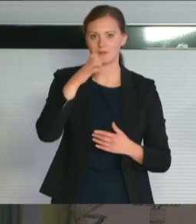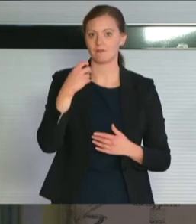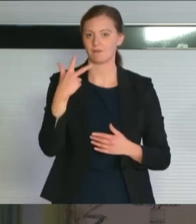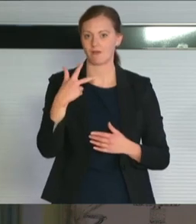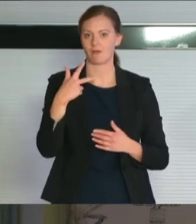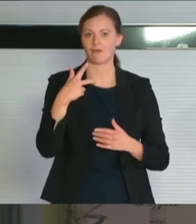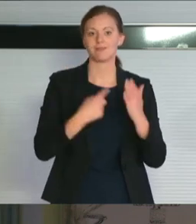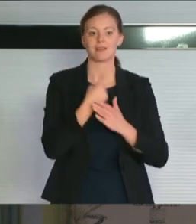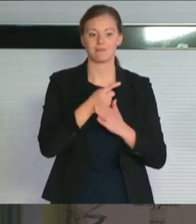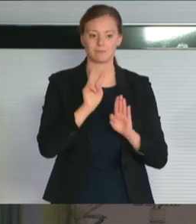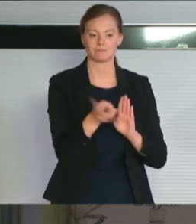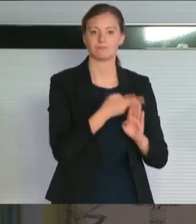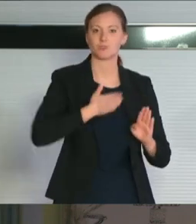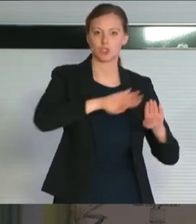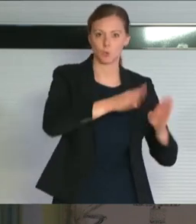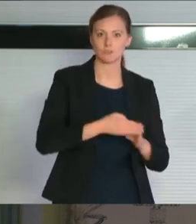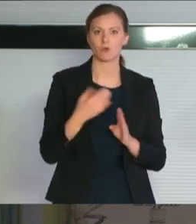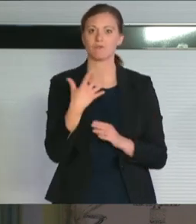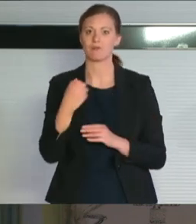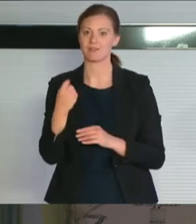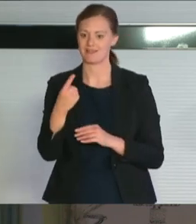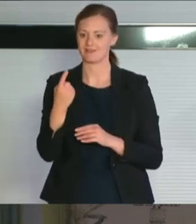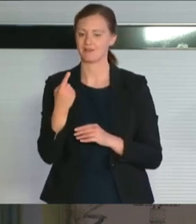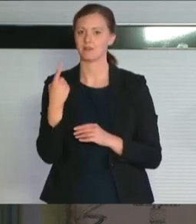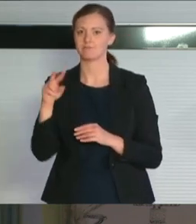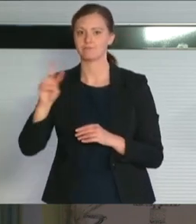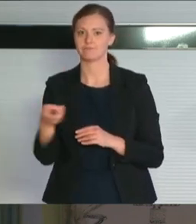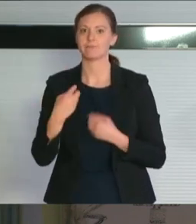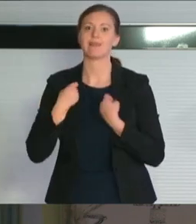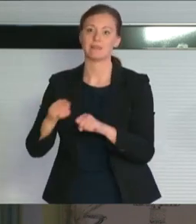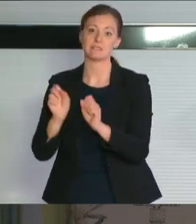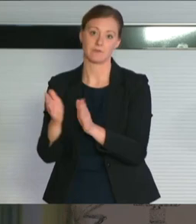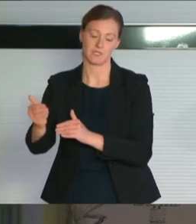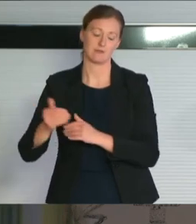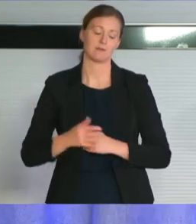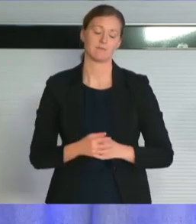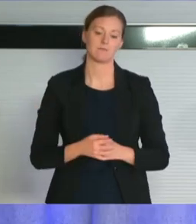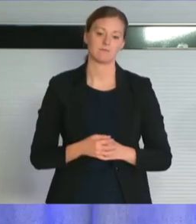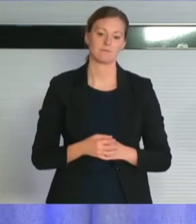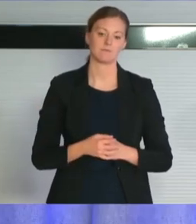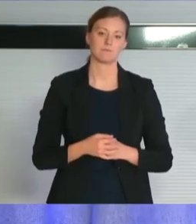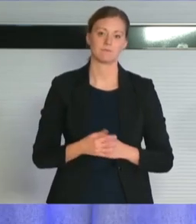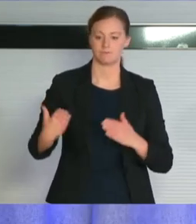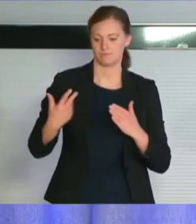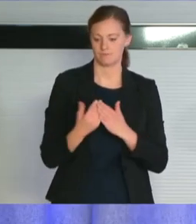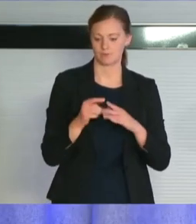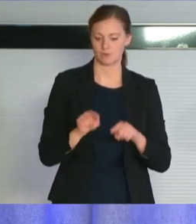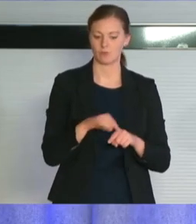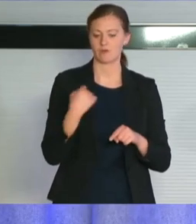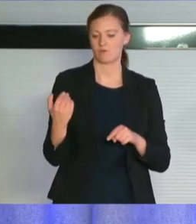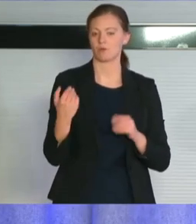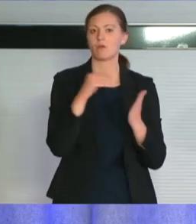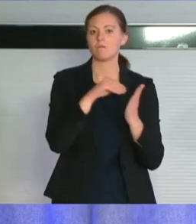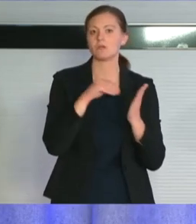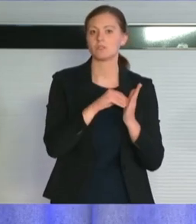tilfeller innlagt på sykehus og 51 tilfeller på intensivavdelinger. Så langt har vi fått varslet